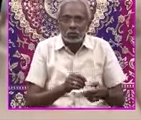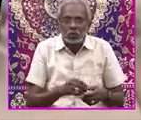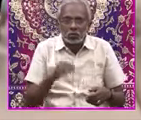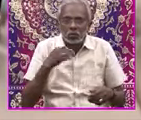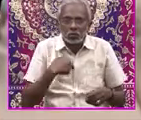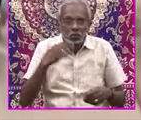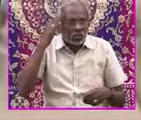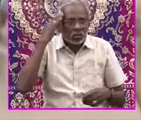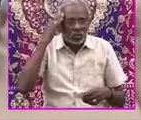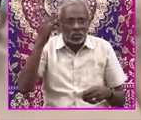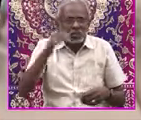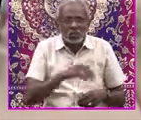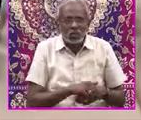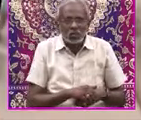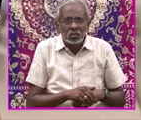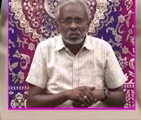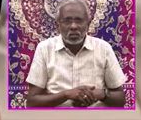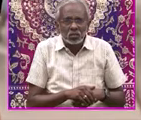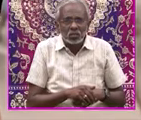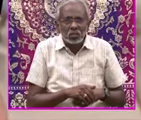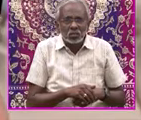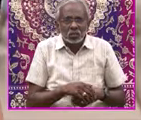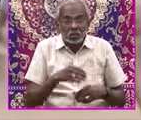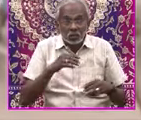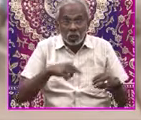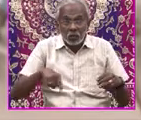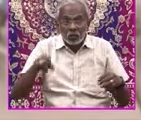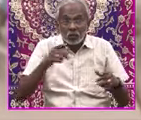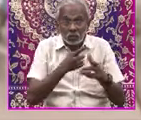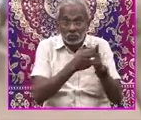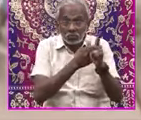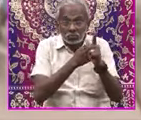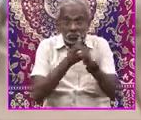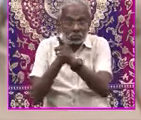வருவது நவீன தொழில்நுட்ப இயந்திரங்களை பயன்படுத்தி